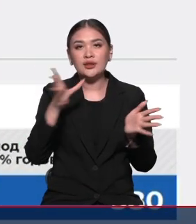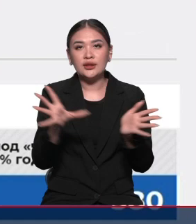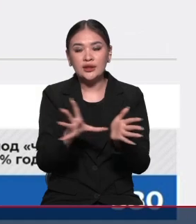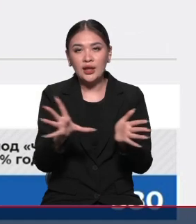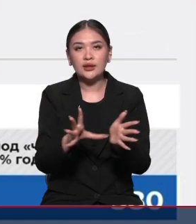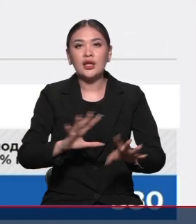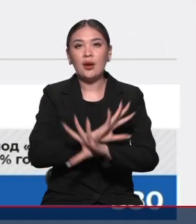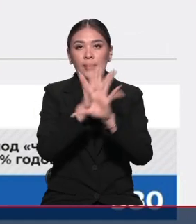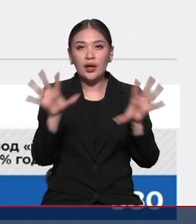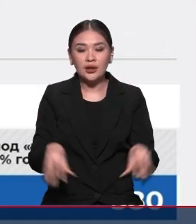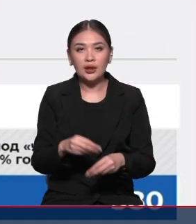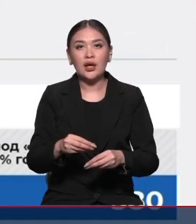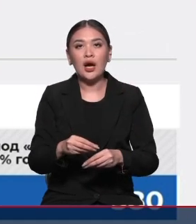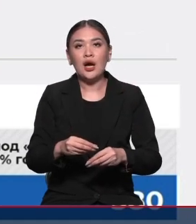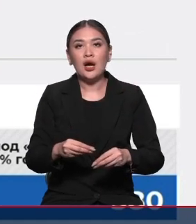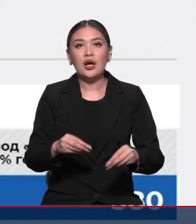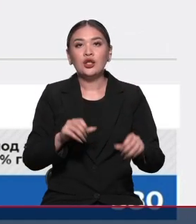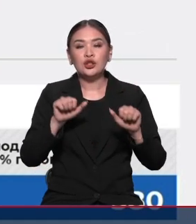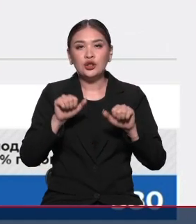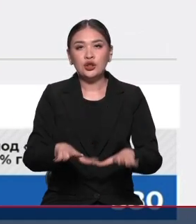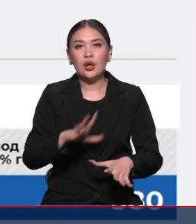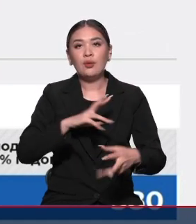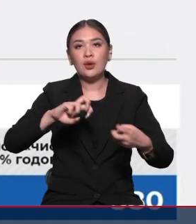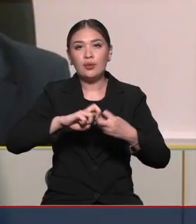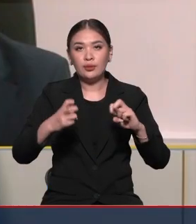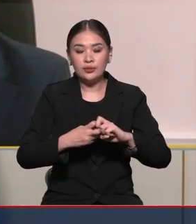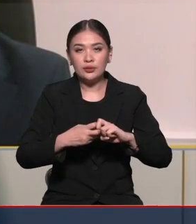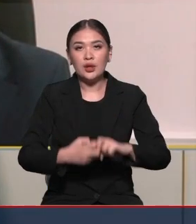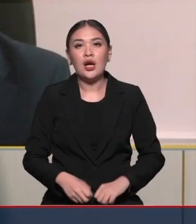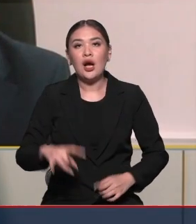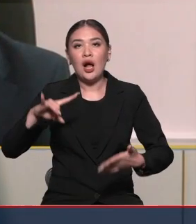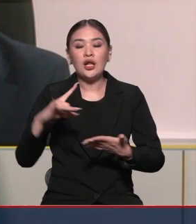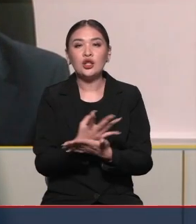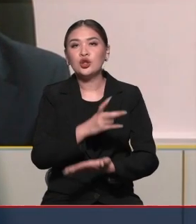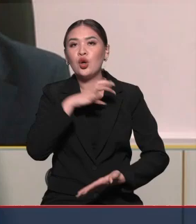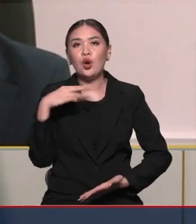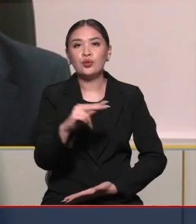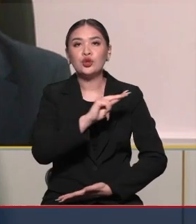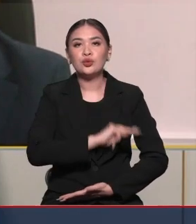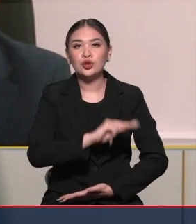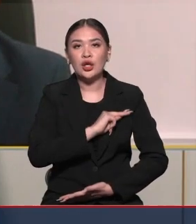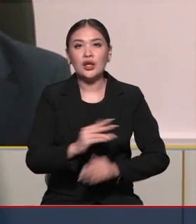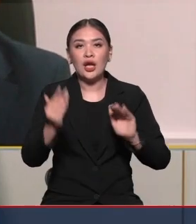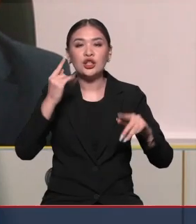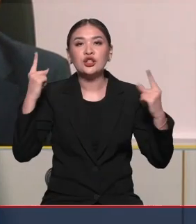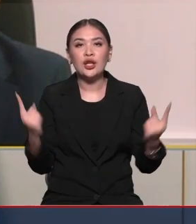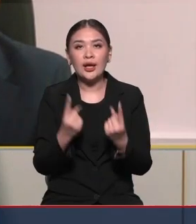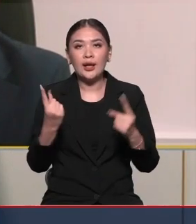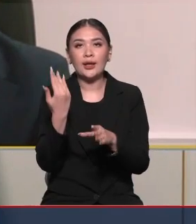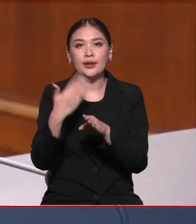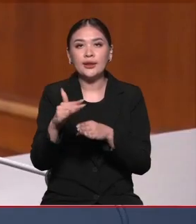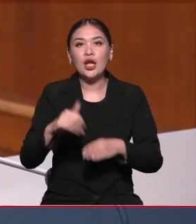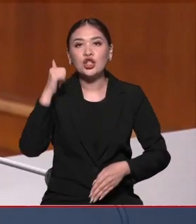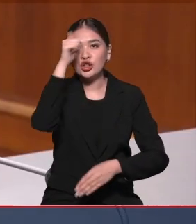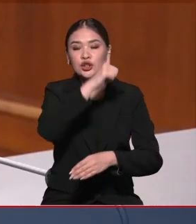қамтамасыз етудің барлық мәселелерін шешті. Алғашқы рет көктем егіс жұмыстарына жеңілдетілген кредит көлемі жылдық